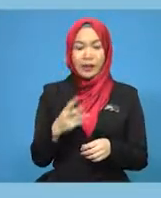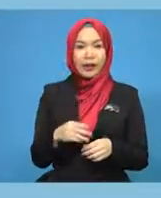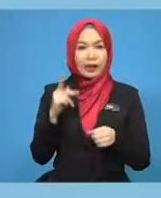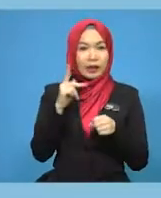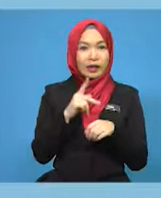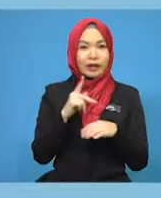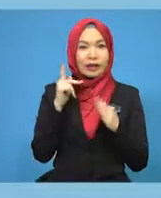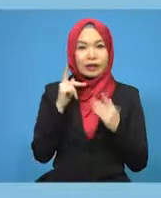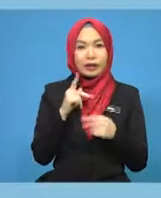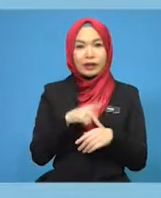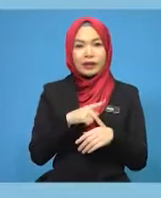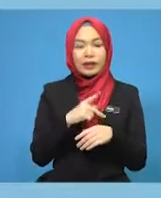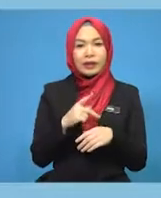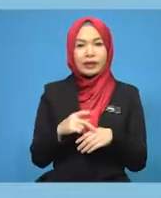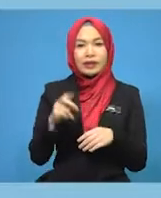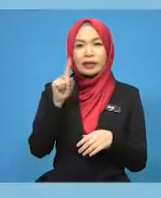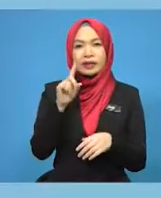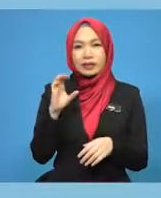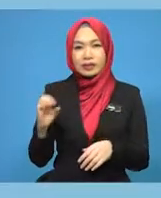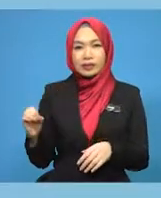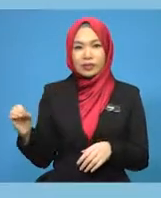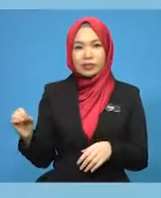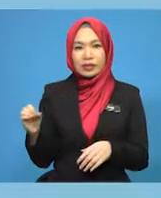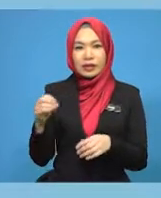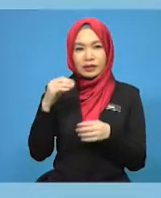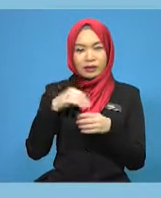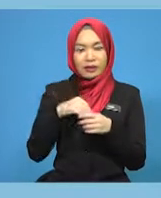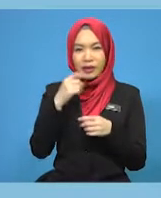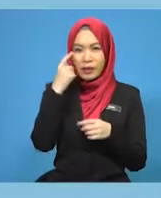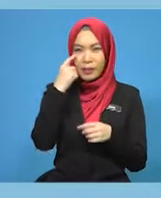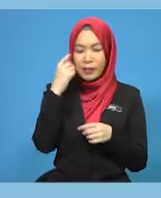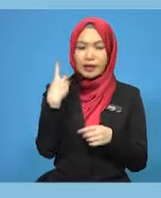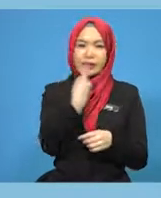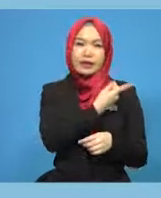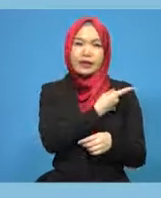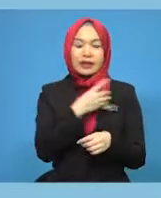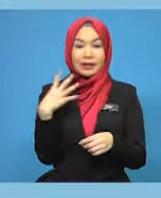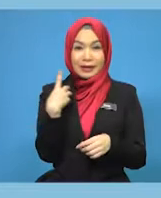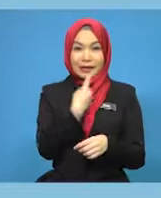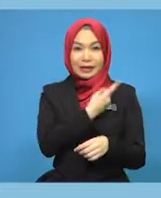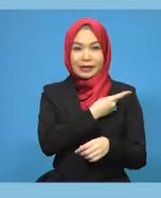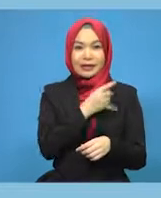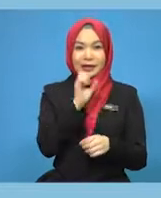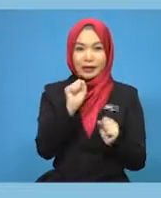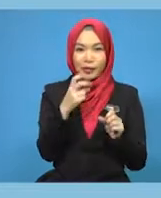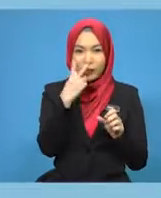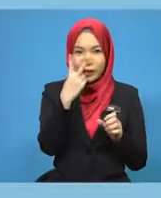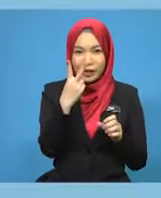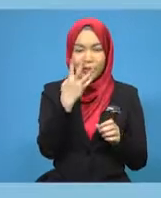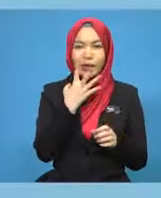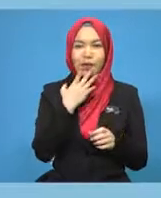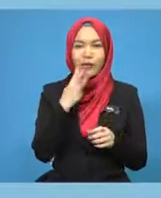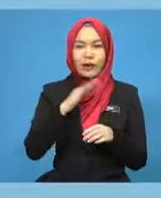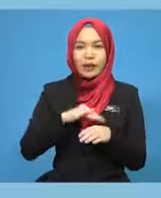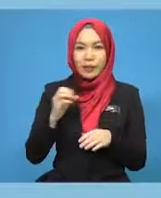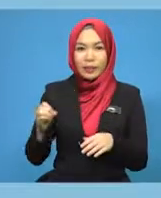dan memantulkan cahaya tersebut ke dalam mata kita. Kita dapat melihat warna pada objek apabila